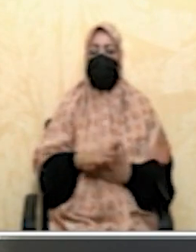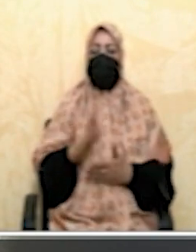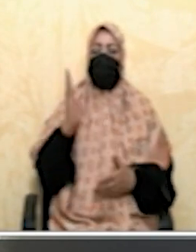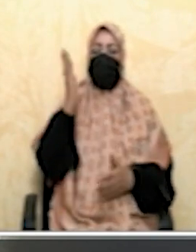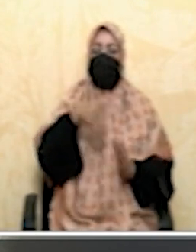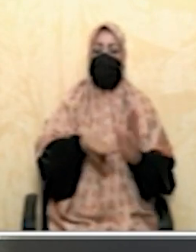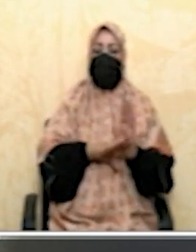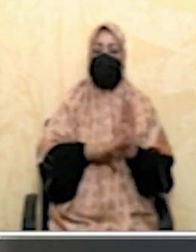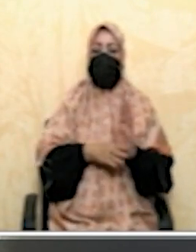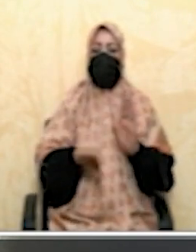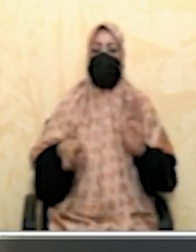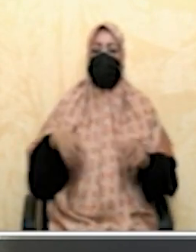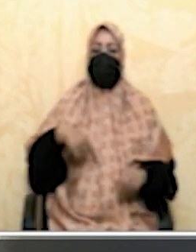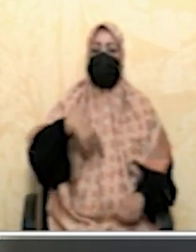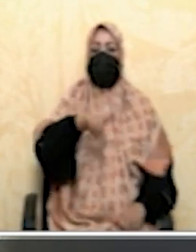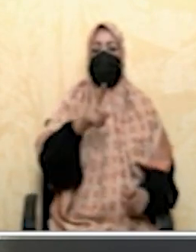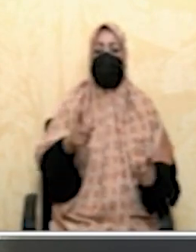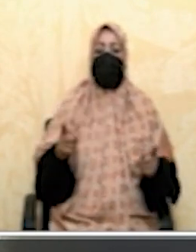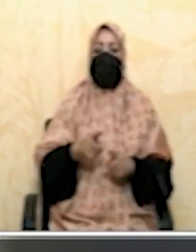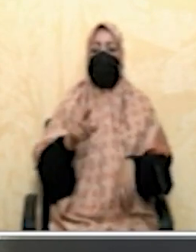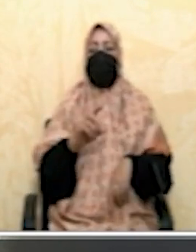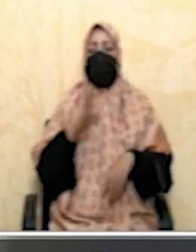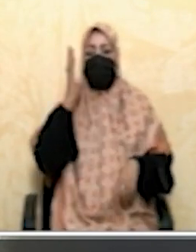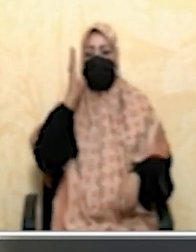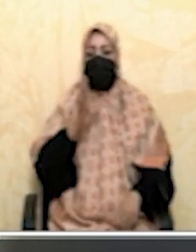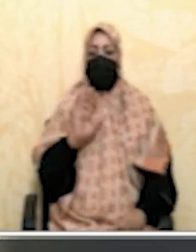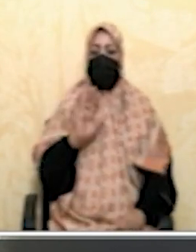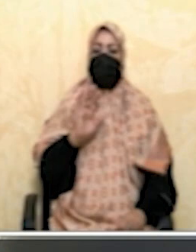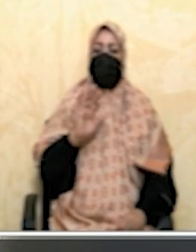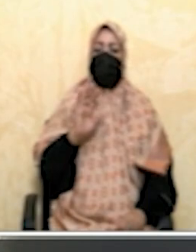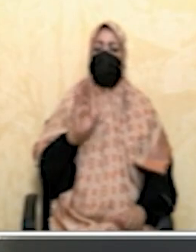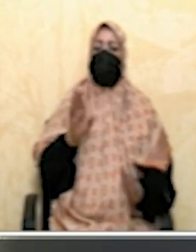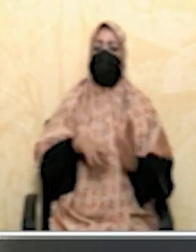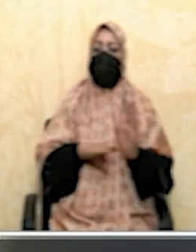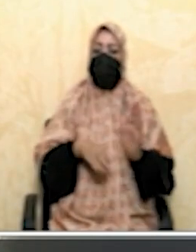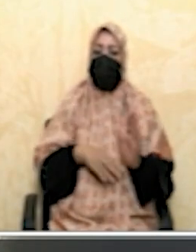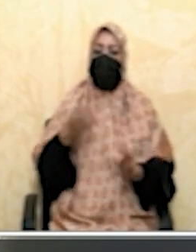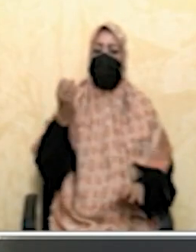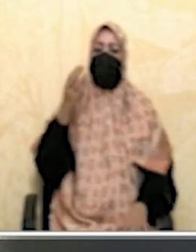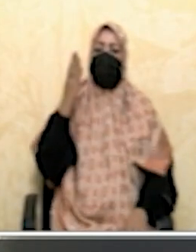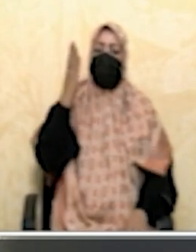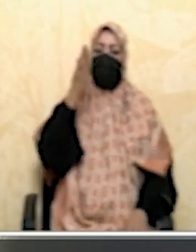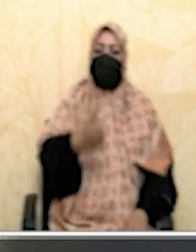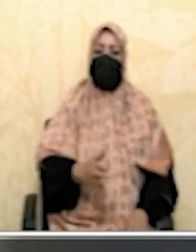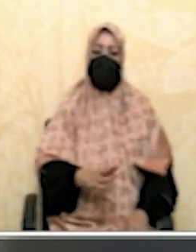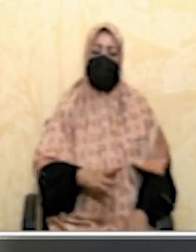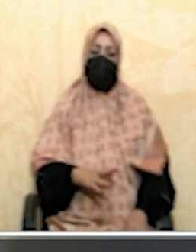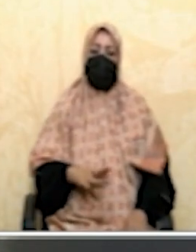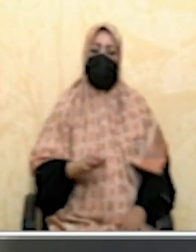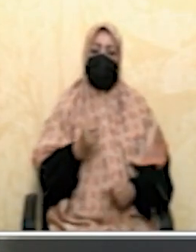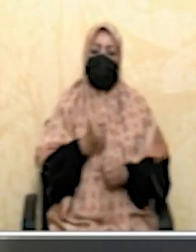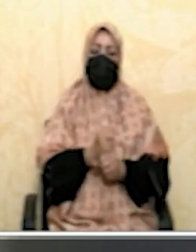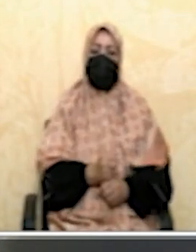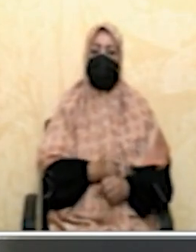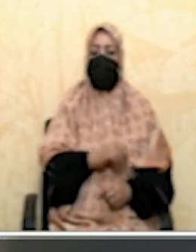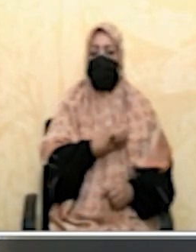دمت في تبرق ووصلت بنغازي لانك لم تنوي الاقامه في بنغازي بتعبي وبترجع ولك ان تقصر في الرجوع امت